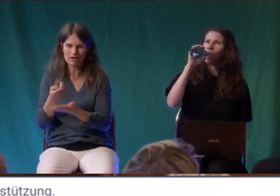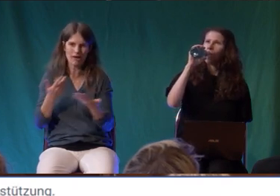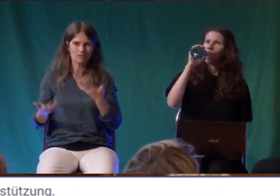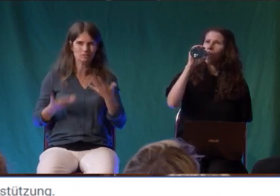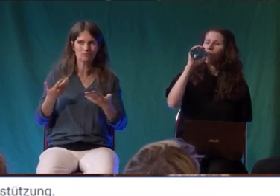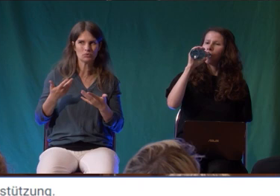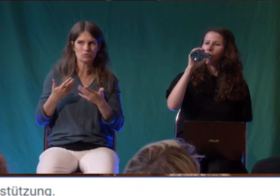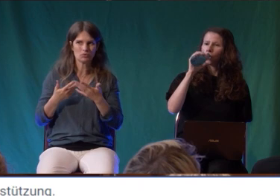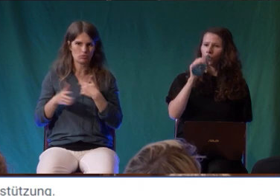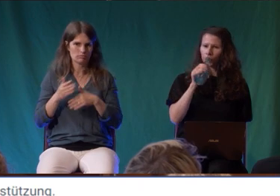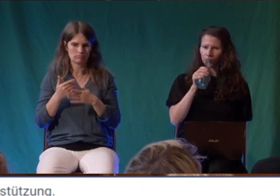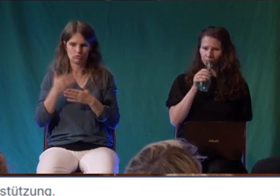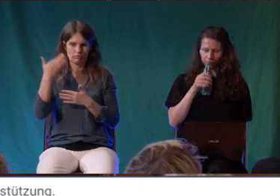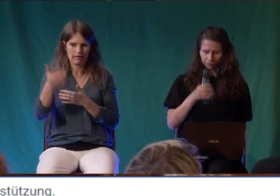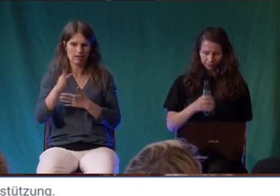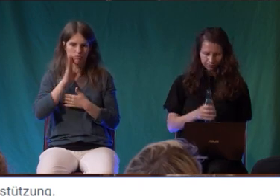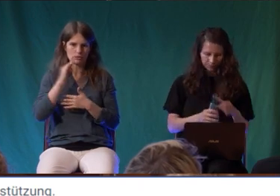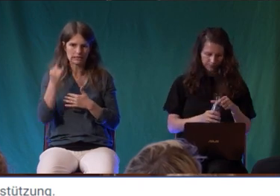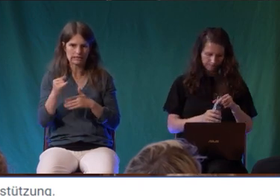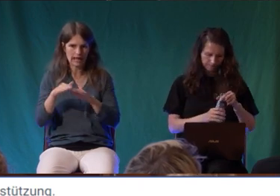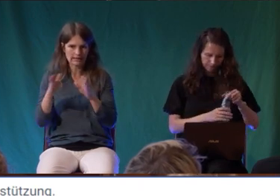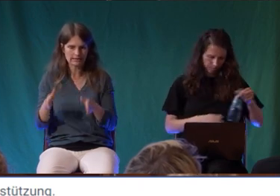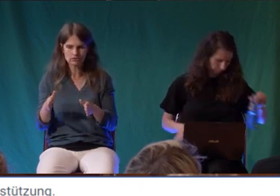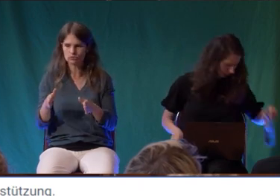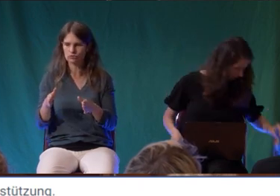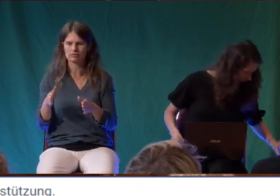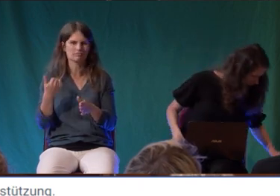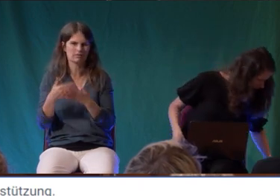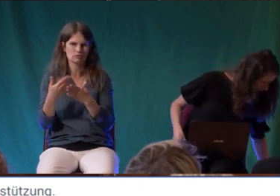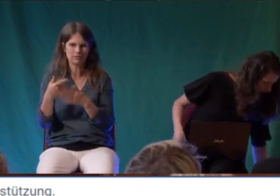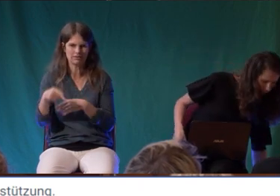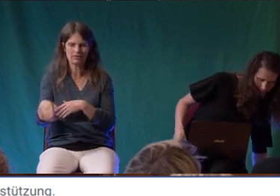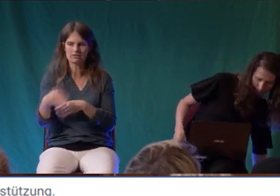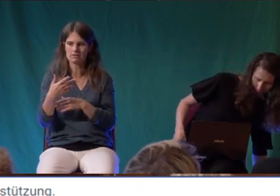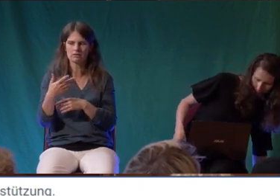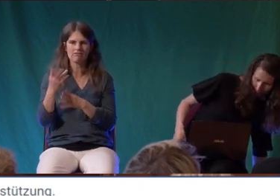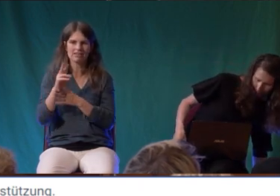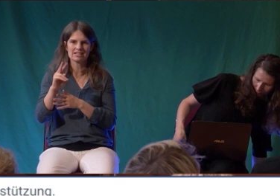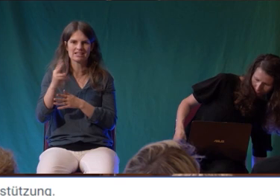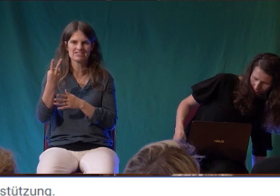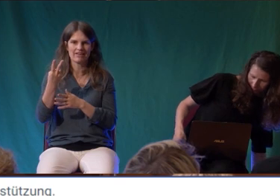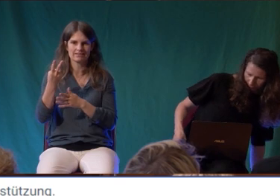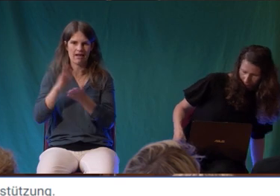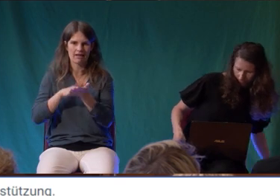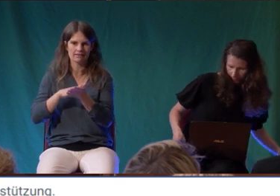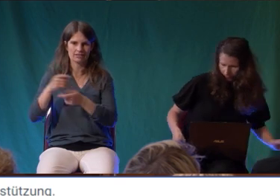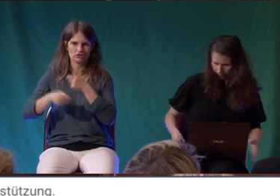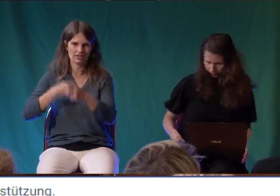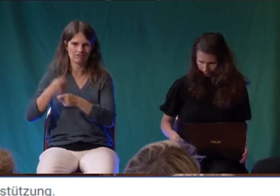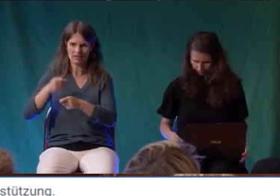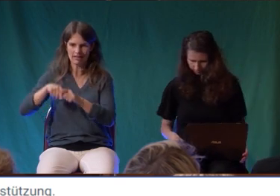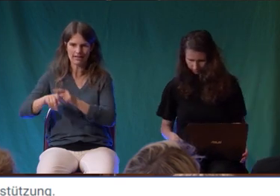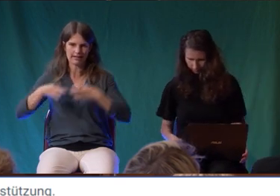zum Beispiel in einer Mutter-Kind-Einrichtung gab so eine Art Secondhandladen auf dem Gelände da konnten sie sich dann irgendwie